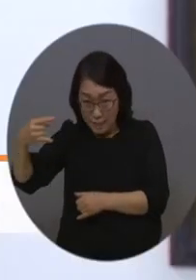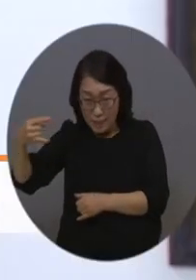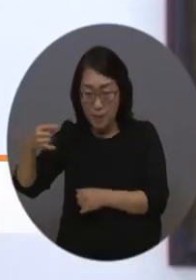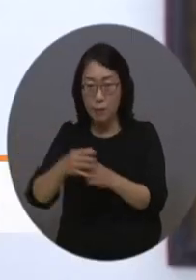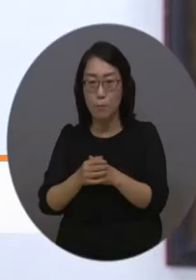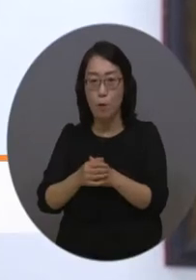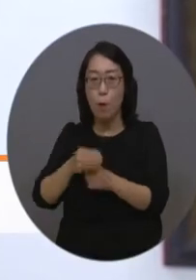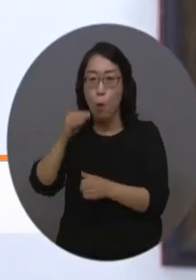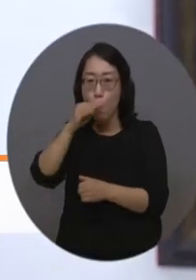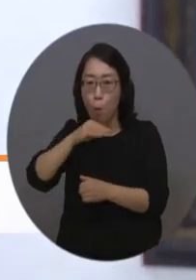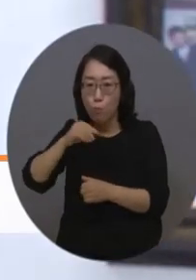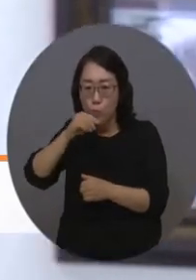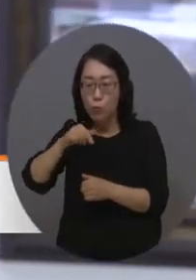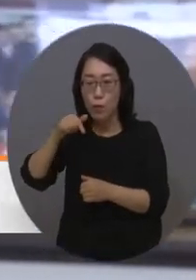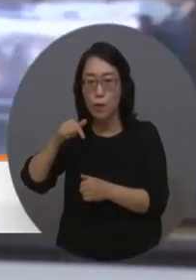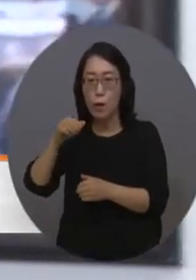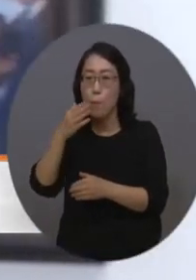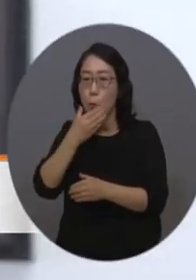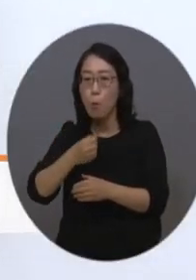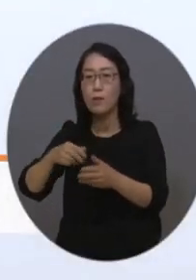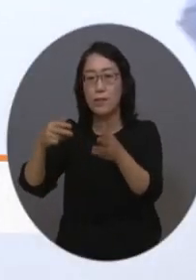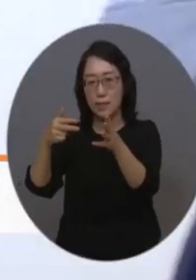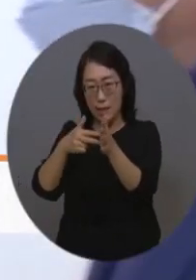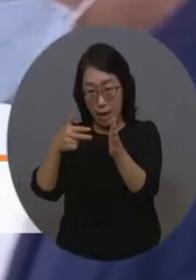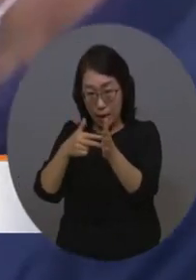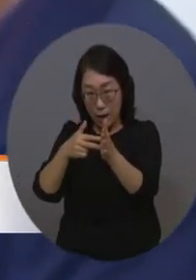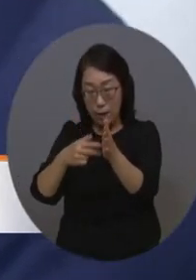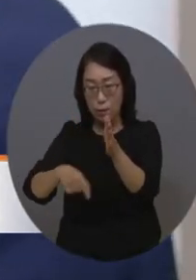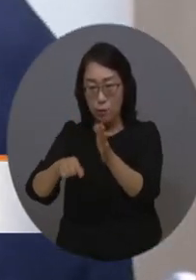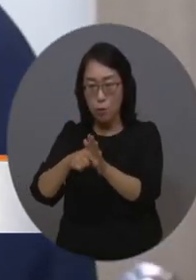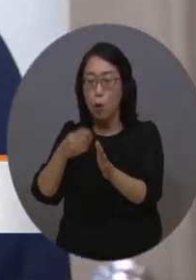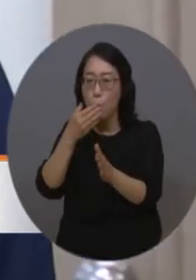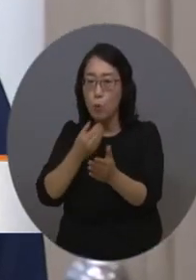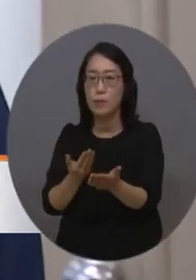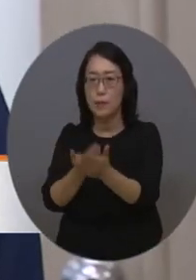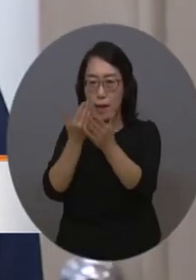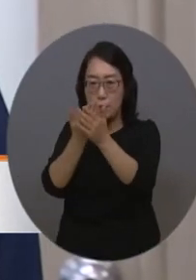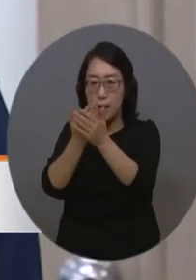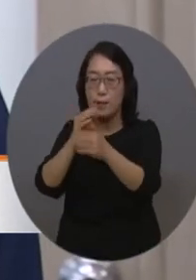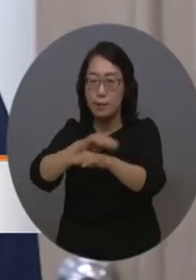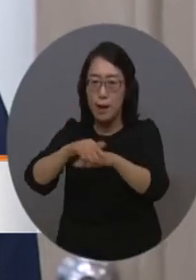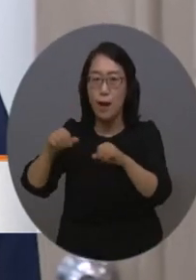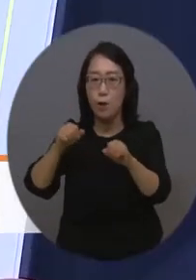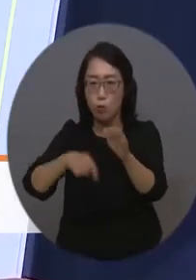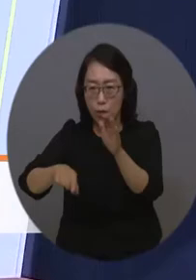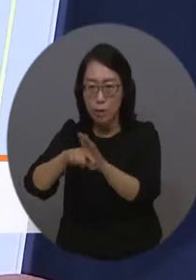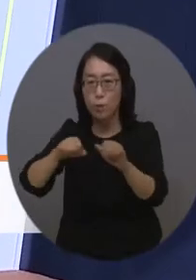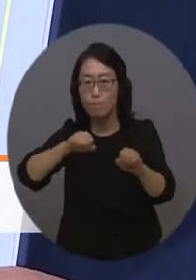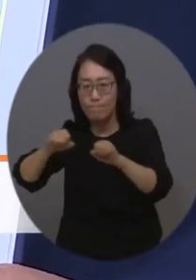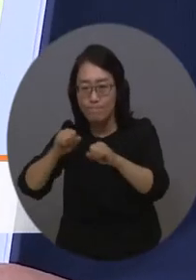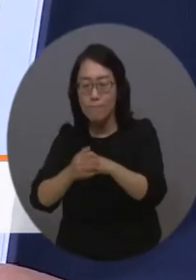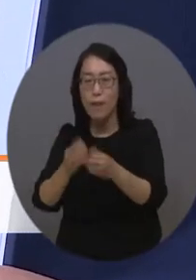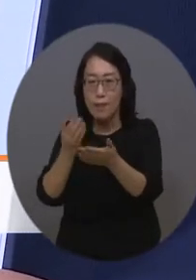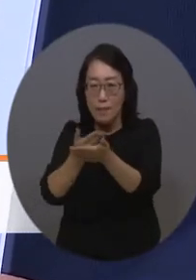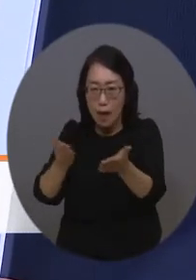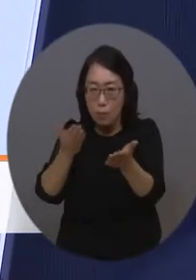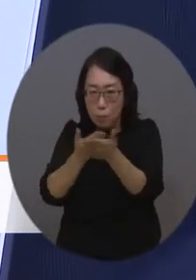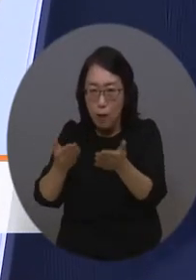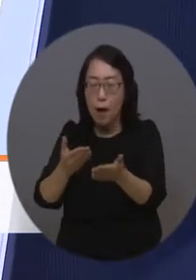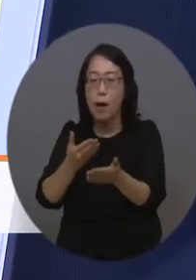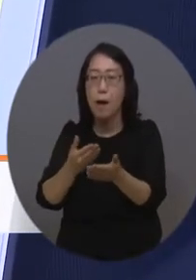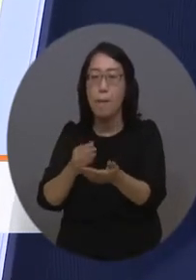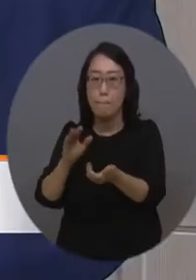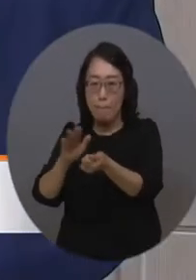복지재단 장애인신문을 총괄하며 장애인 복지 향상에 기여해왔으며 나눔과 배려를 실천하는 이념을 담아 우리